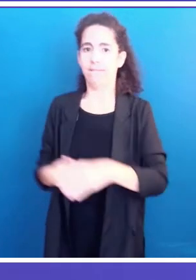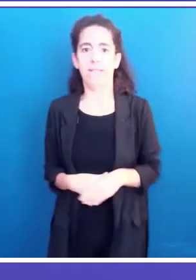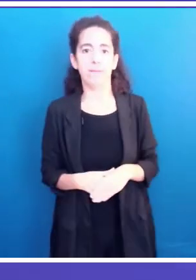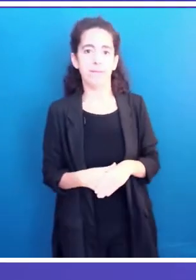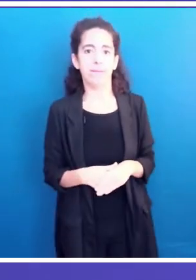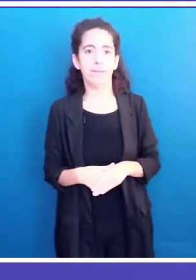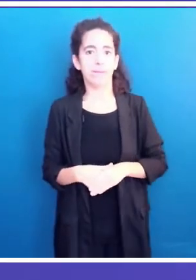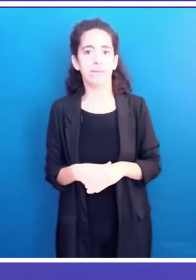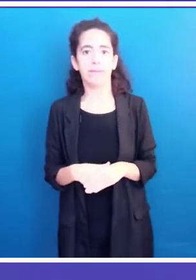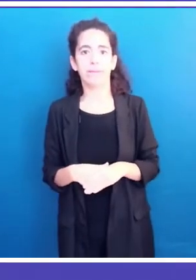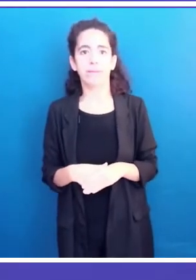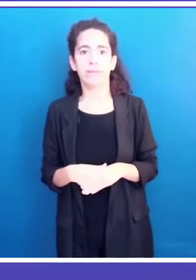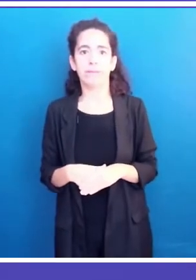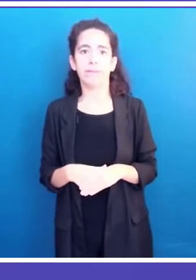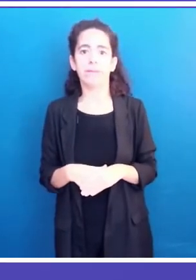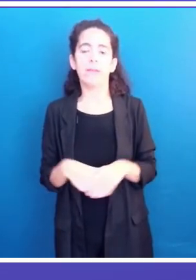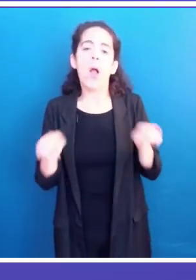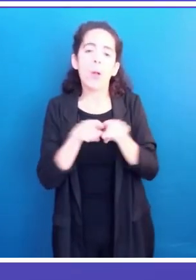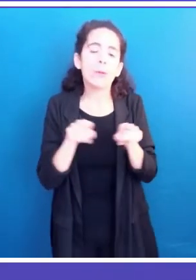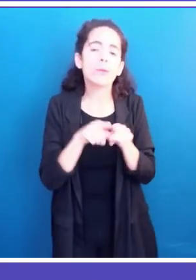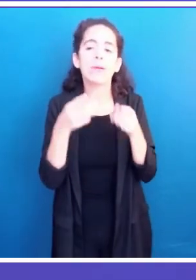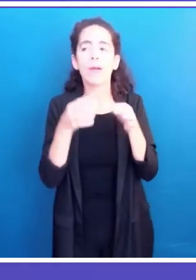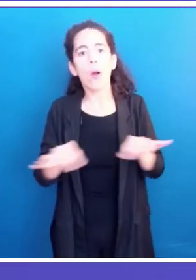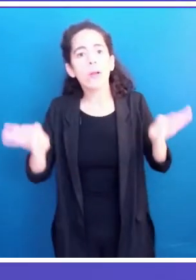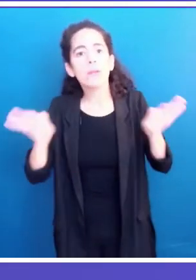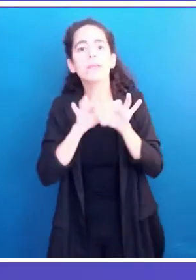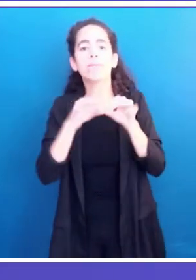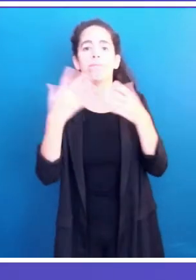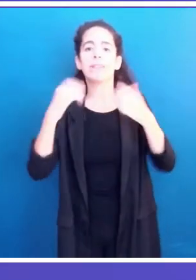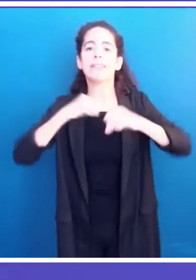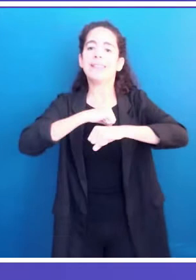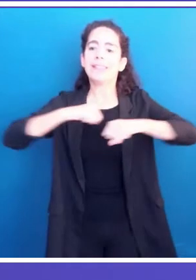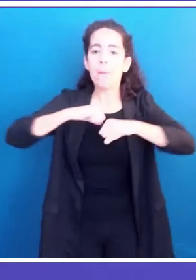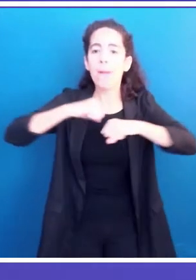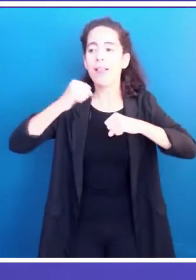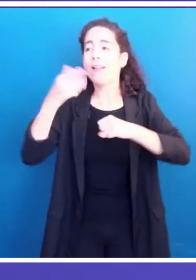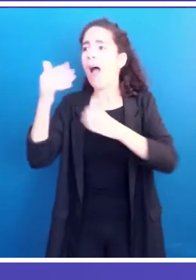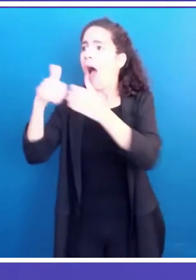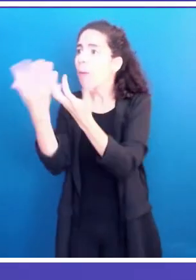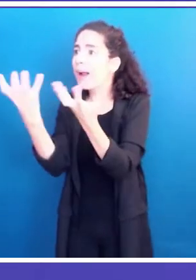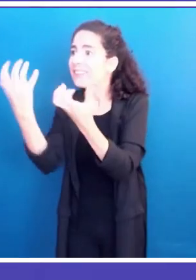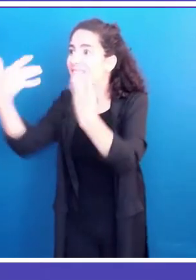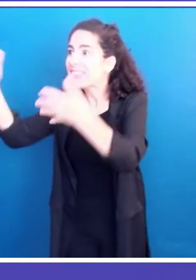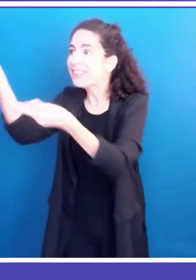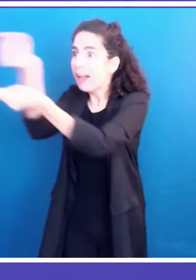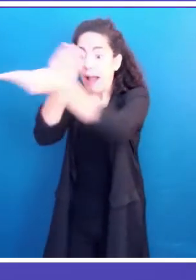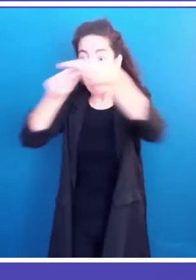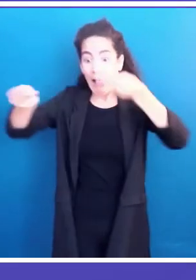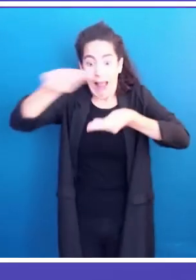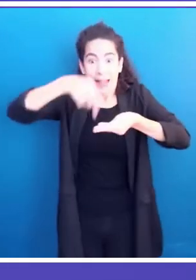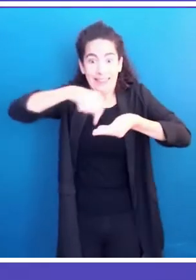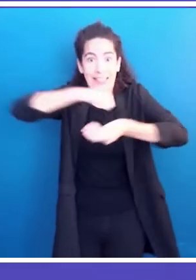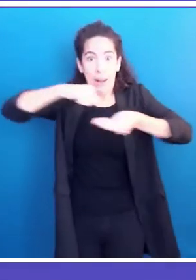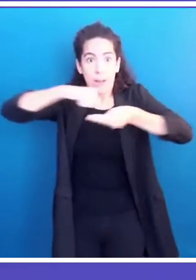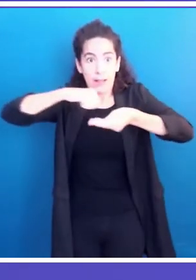ما الذي تقدمه الخطط العالمية الأخرى أو الأجندات العالمية الأخرى، وعلينا أن نقوم بإنشاء مساحات لتبادل الممارسات